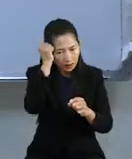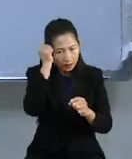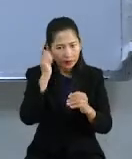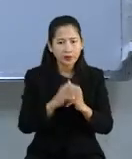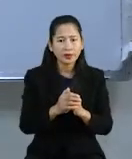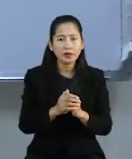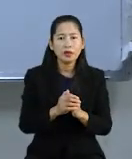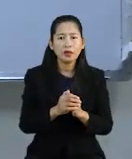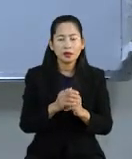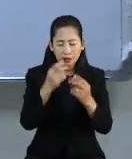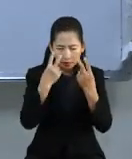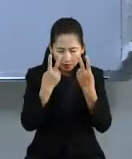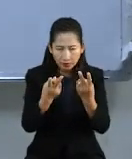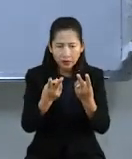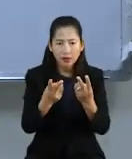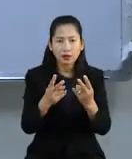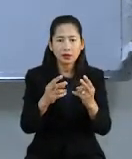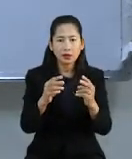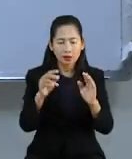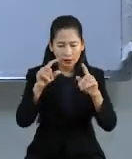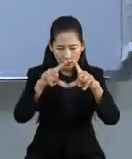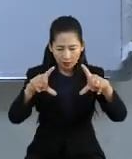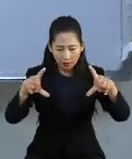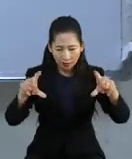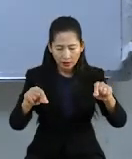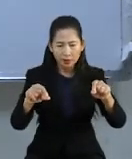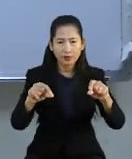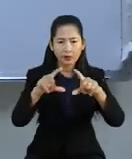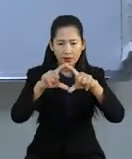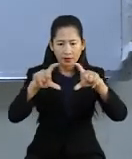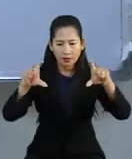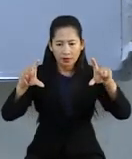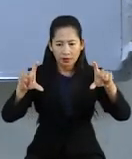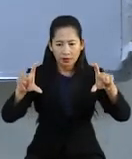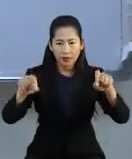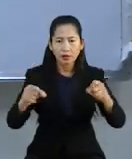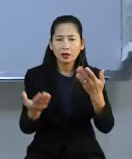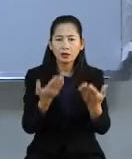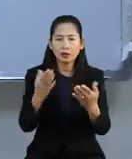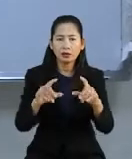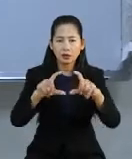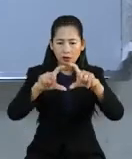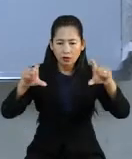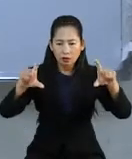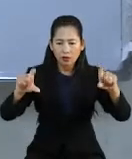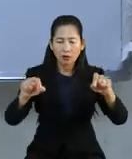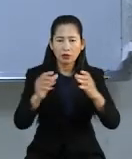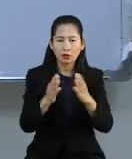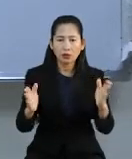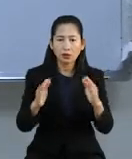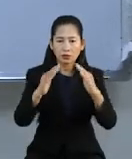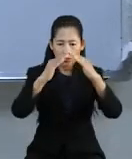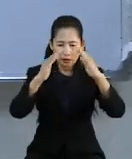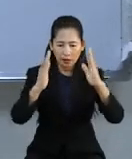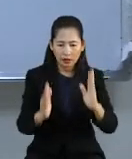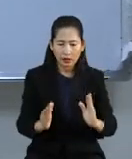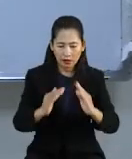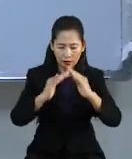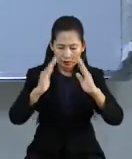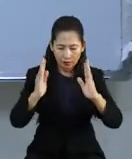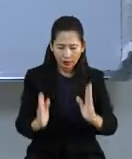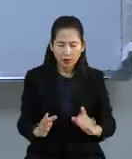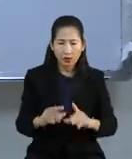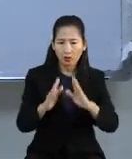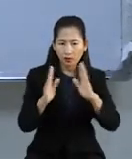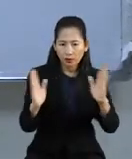ná thế con thở sầm con ở tam phạ sở nhà cha tam phạ sở nhà rồi có lô cổ thông thông rồi có ạc kia cha sầm năng